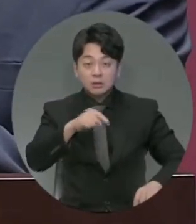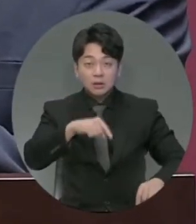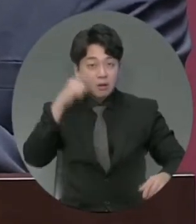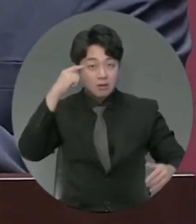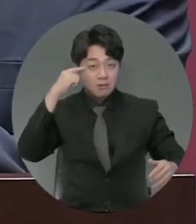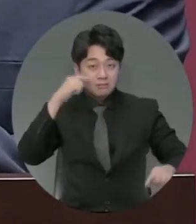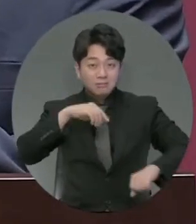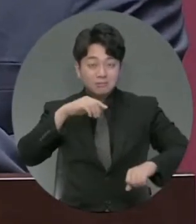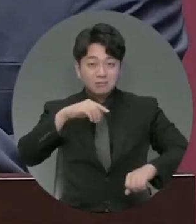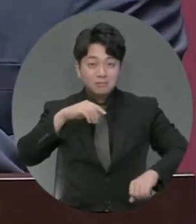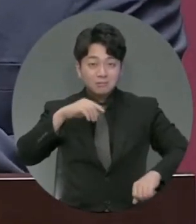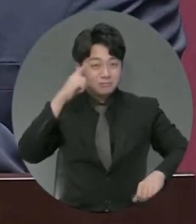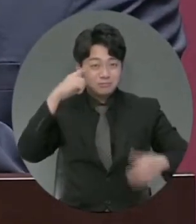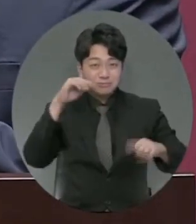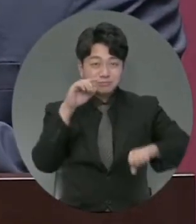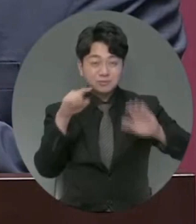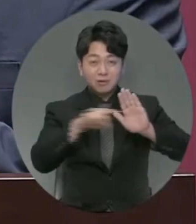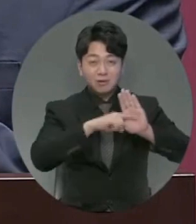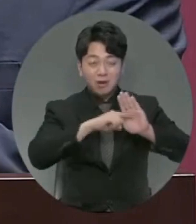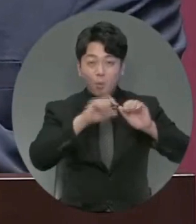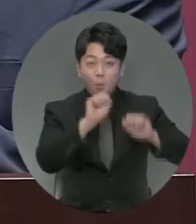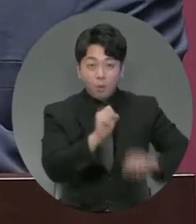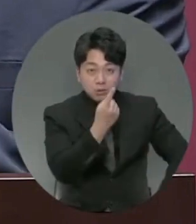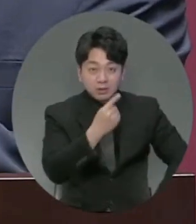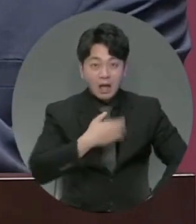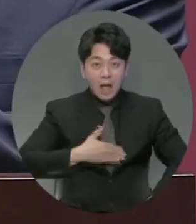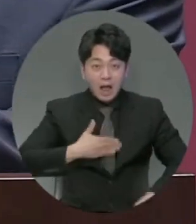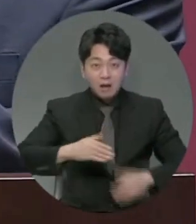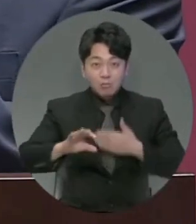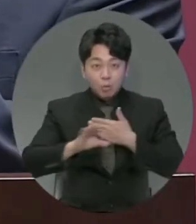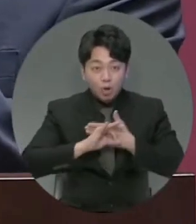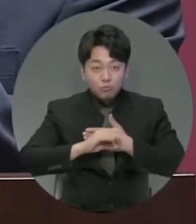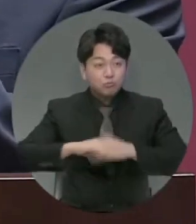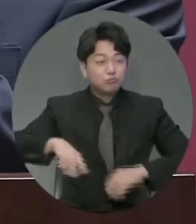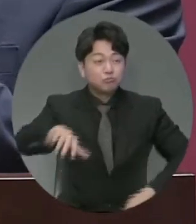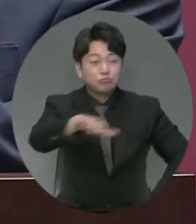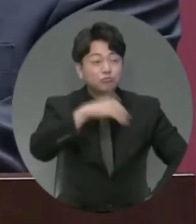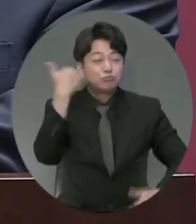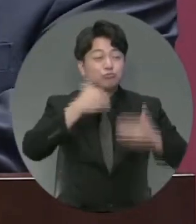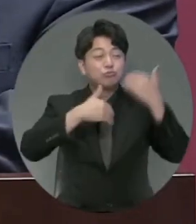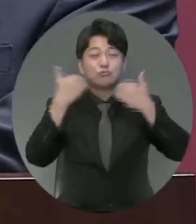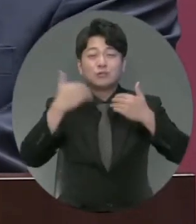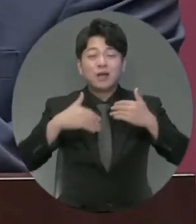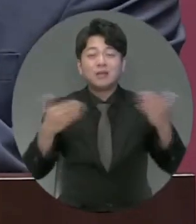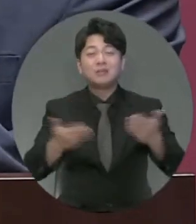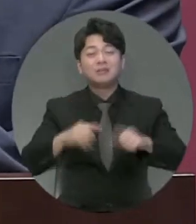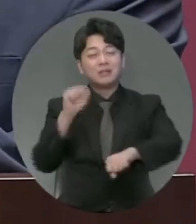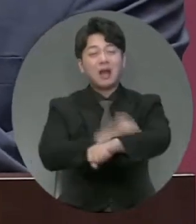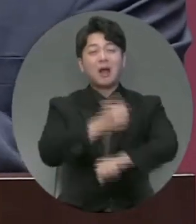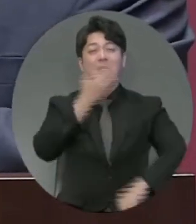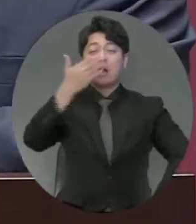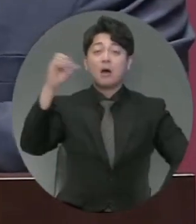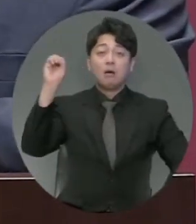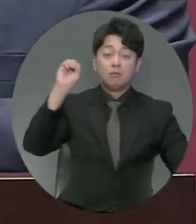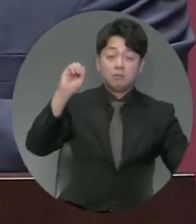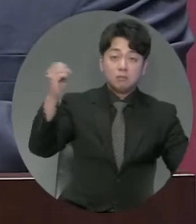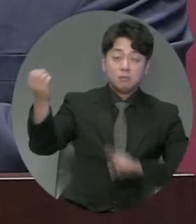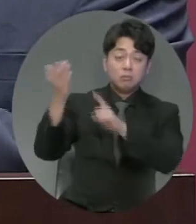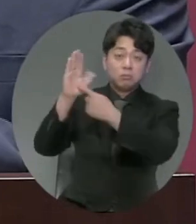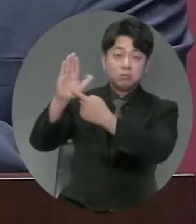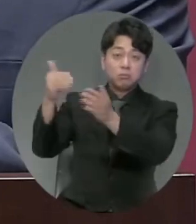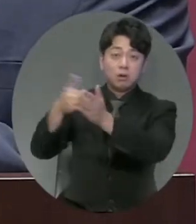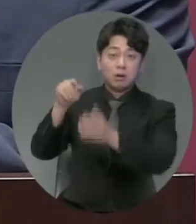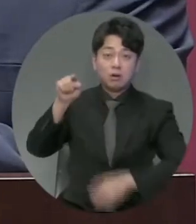잘 해결했겠지라고 말했습니다. 총리님 말씀도 똑같습니다. 대통령부터